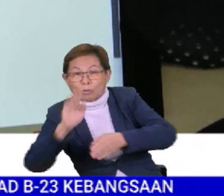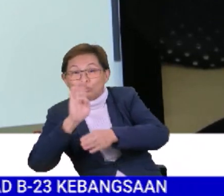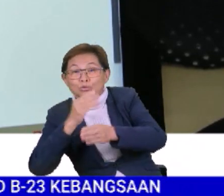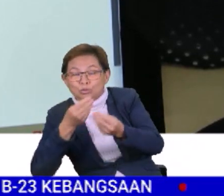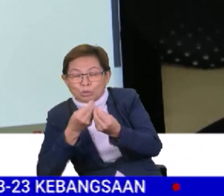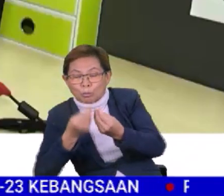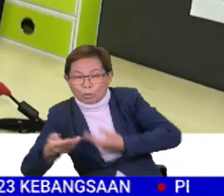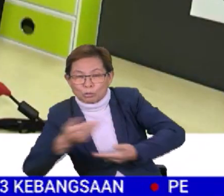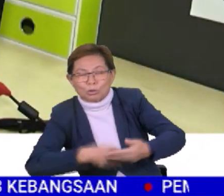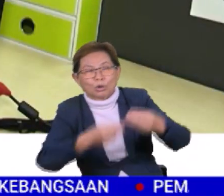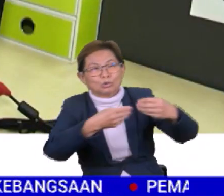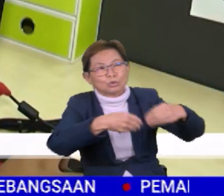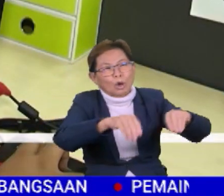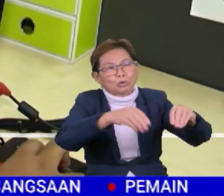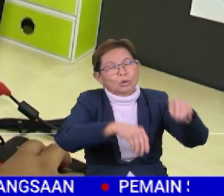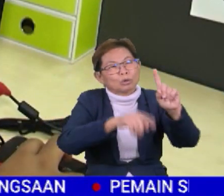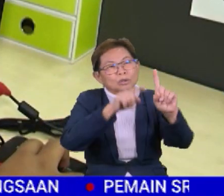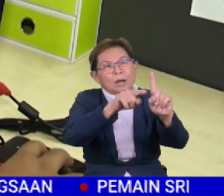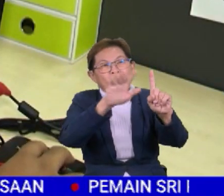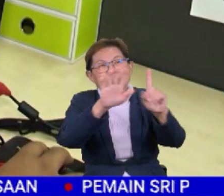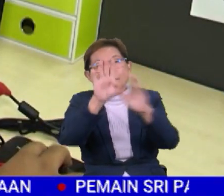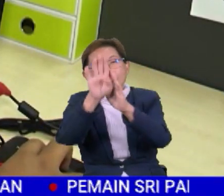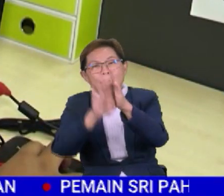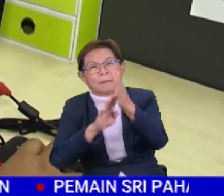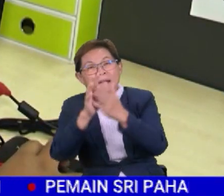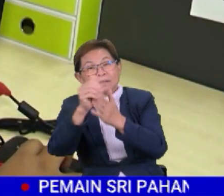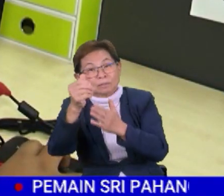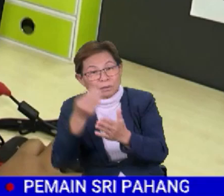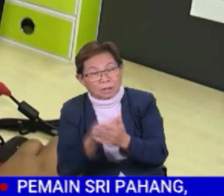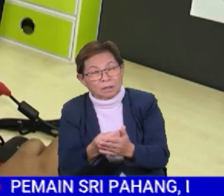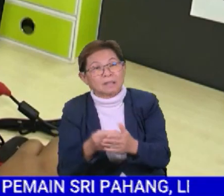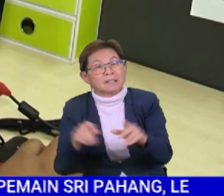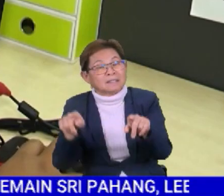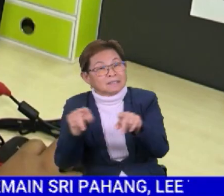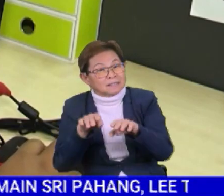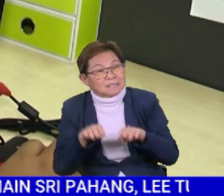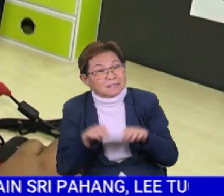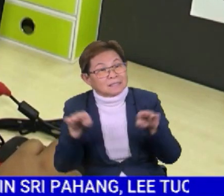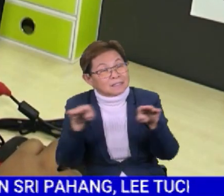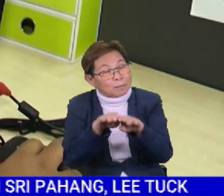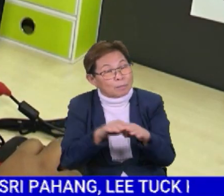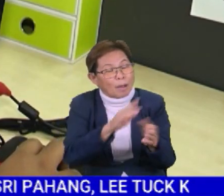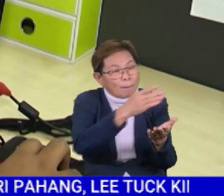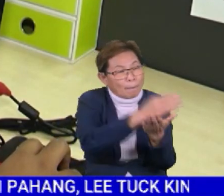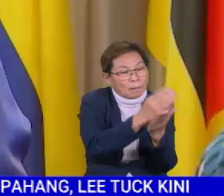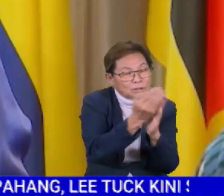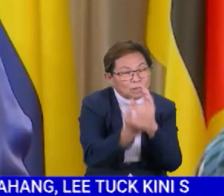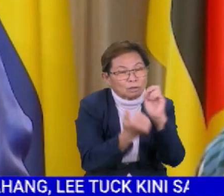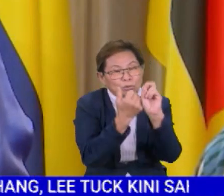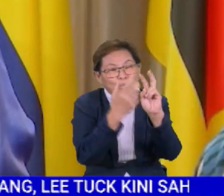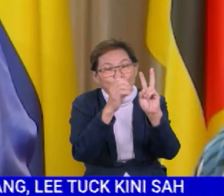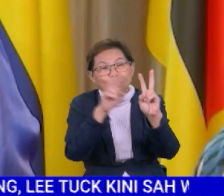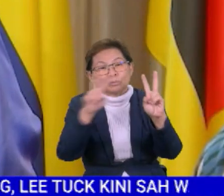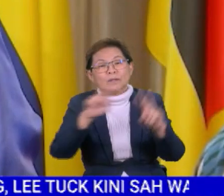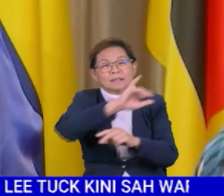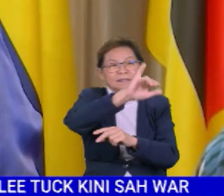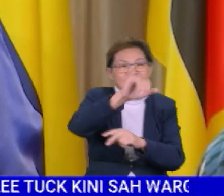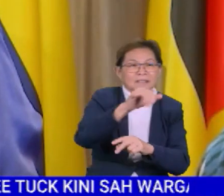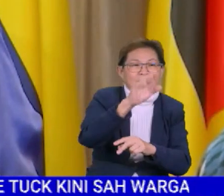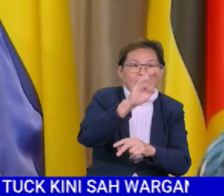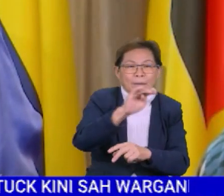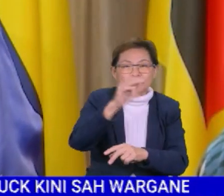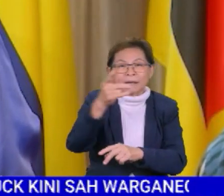jumlah jualan kaca lebih satu pernah lima birefringence saja inisiatif belanjawan 2022 jmjmm